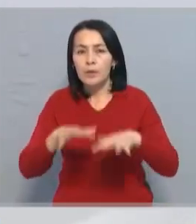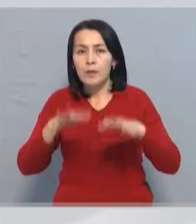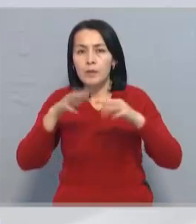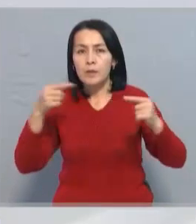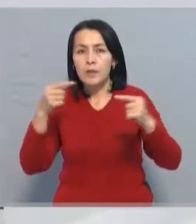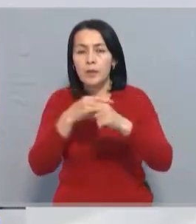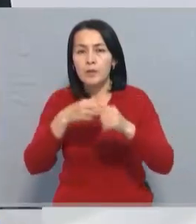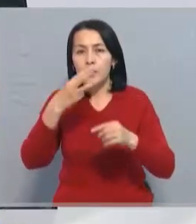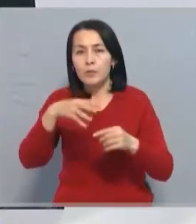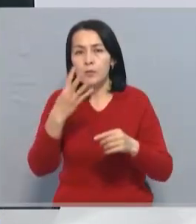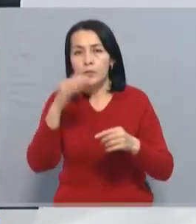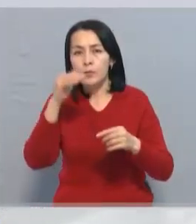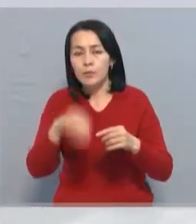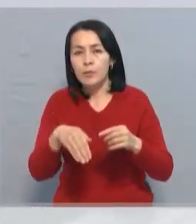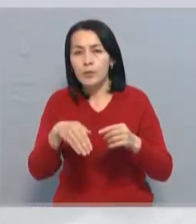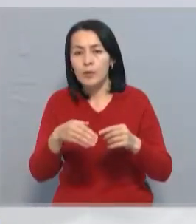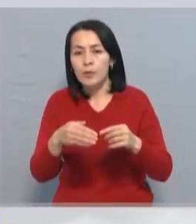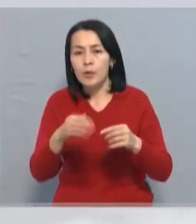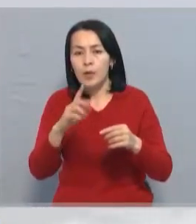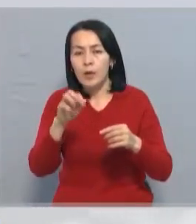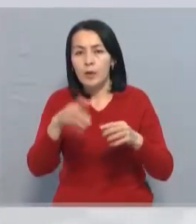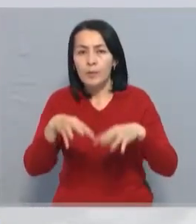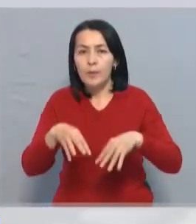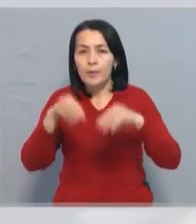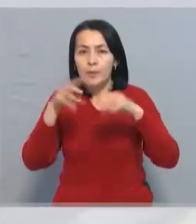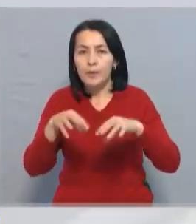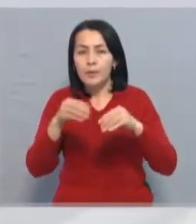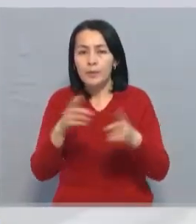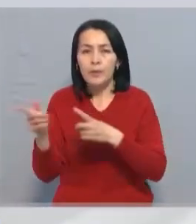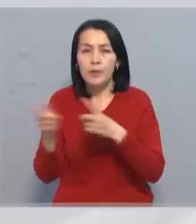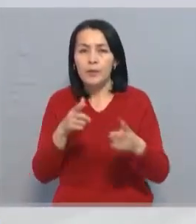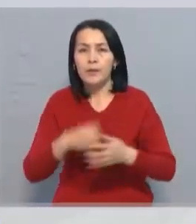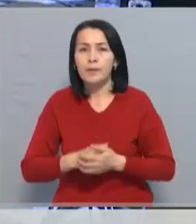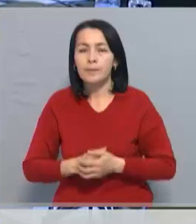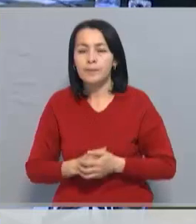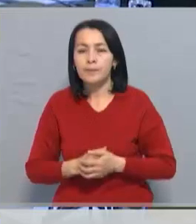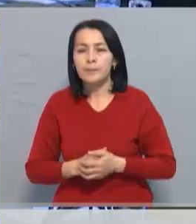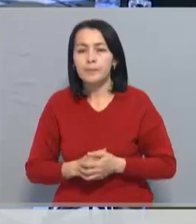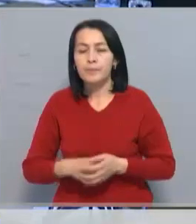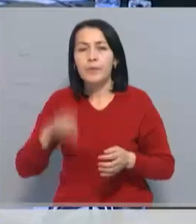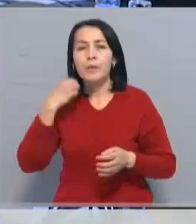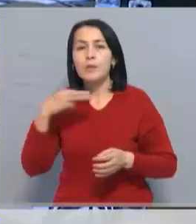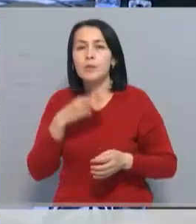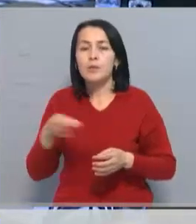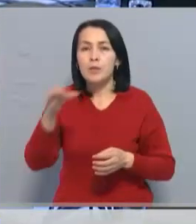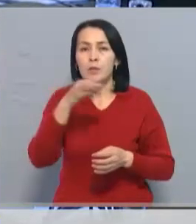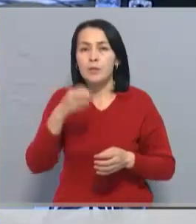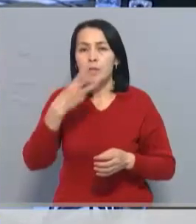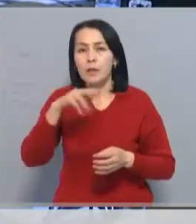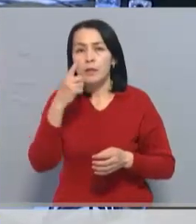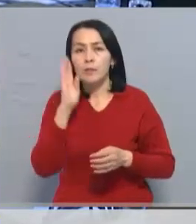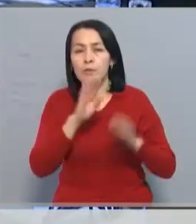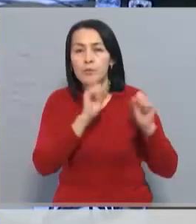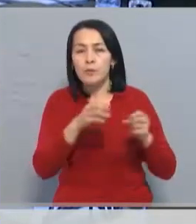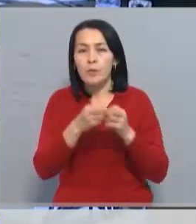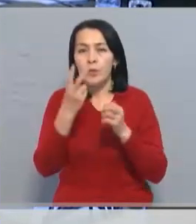қарсы 34900 дана қап, 1000 тоннаға жуық инертті материалдар әзірленді. Түркістан облысында 41 су қоймасы